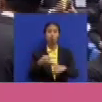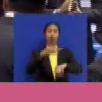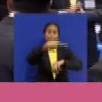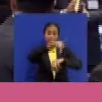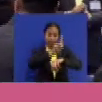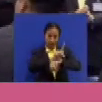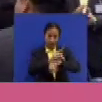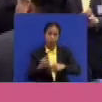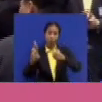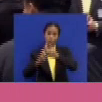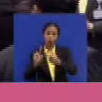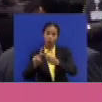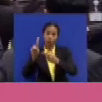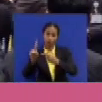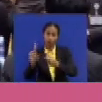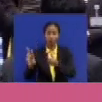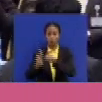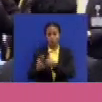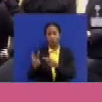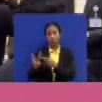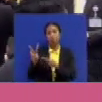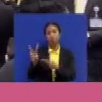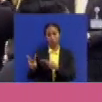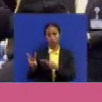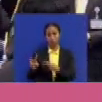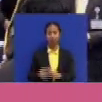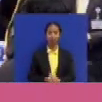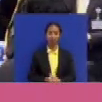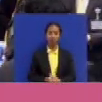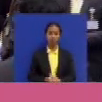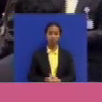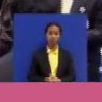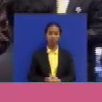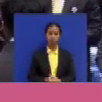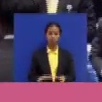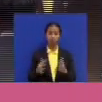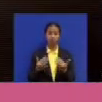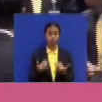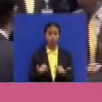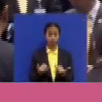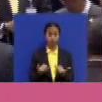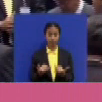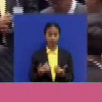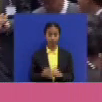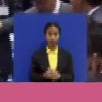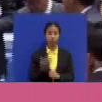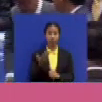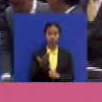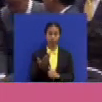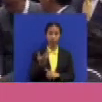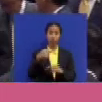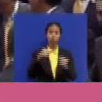หเหนือชั้นนะคะพี่โสบางคนเขาก็มองว่าโอ้โหแบบไม่มีอะไรจะเสียแบบขนาดนั้นจริงๆแล้วยังไงพี่โสคิดว่า ที่น่าสนใ